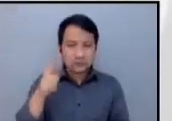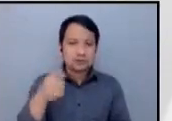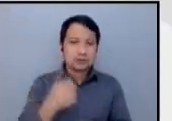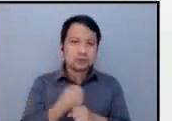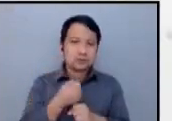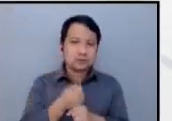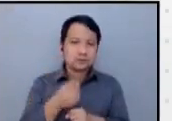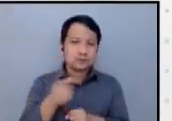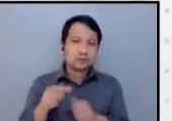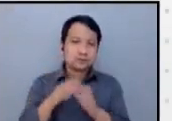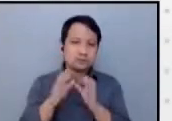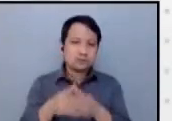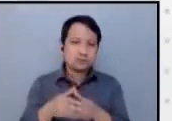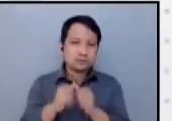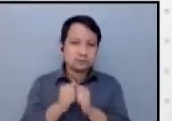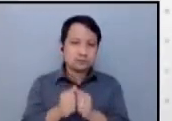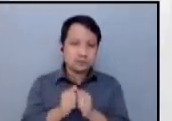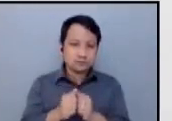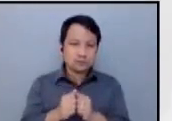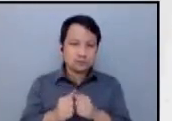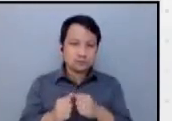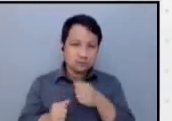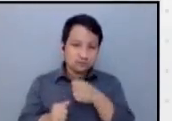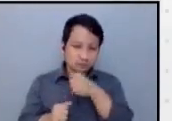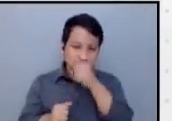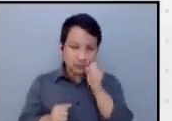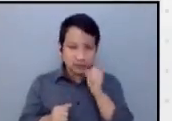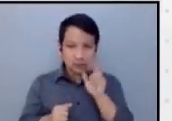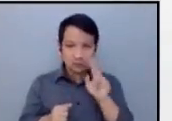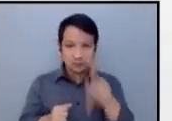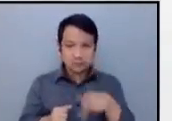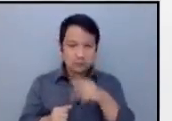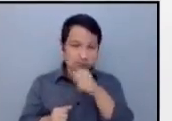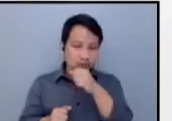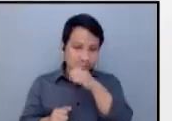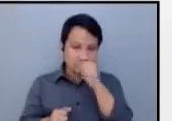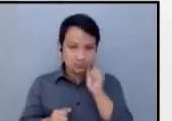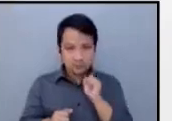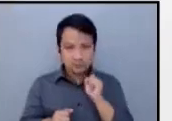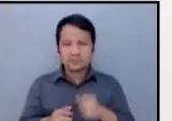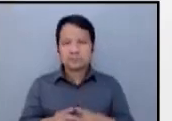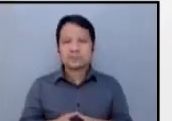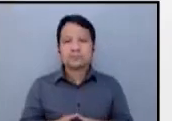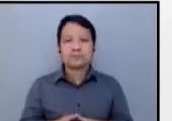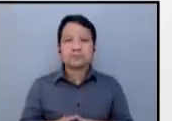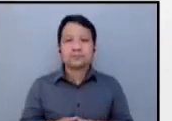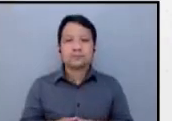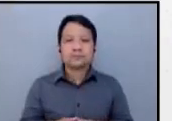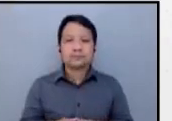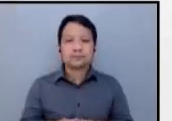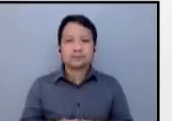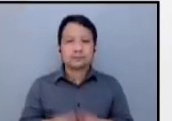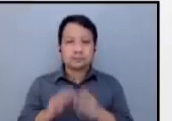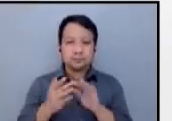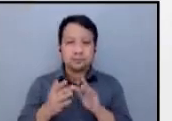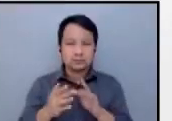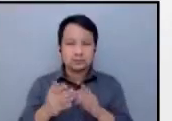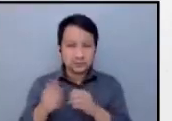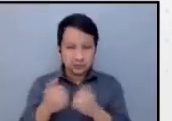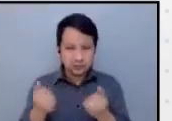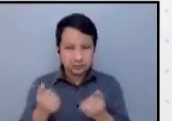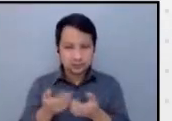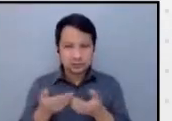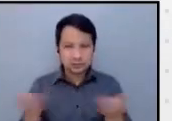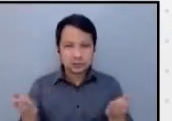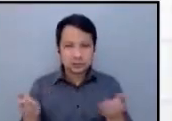Lacson kasama ang kanyang running mate na si Vice Presidential Aspirant Senate President Vicente Soto ang online kumustahan para sa